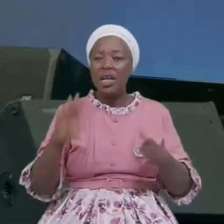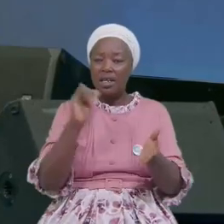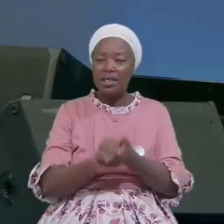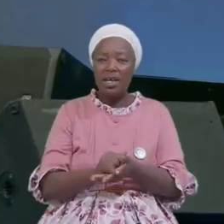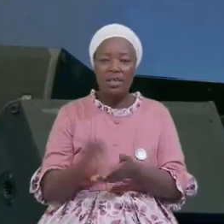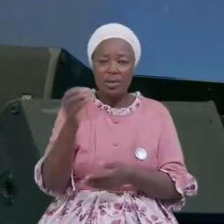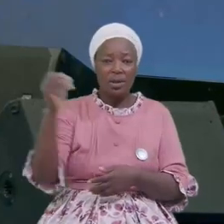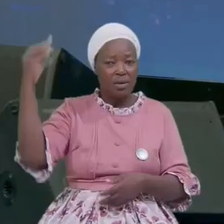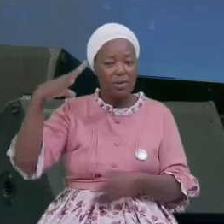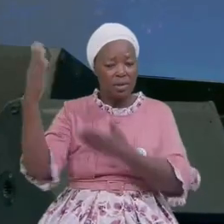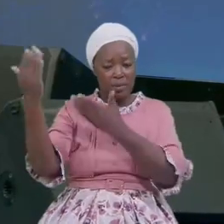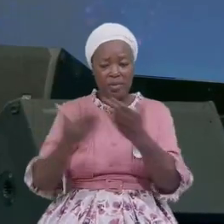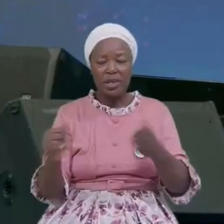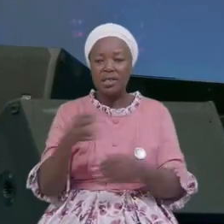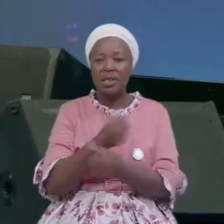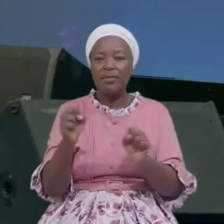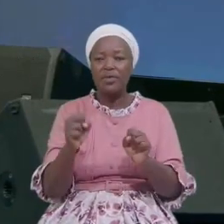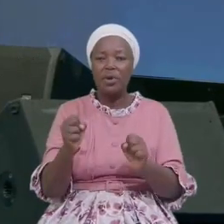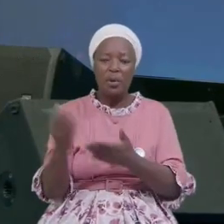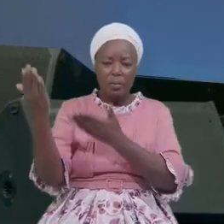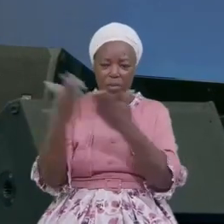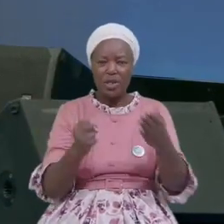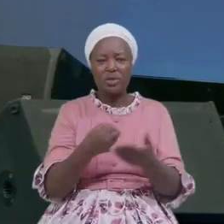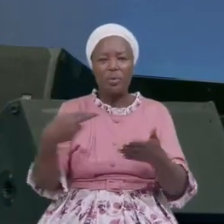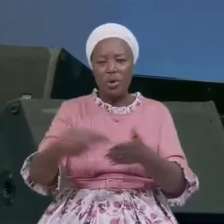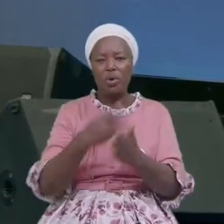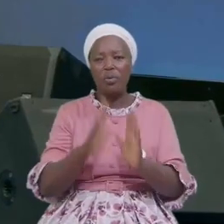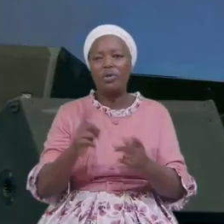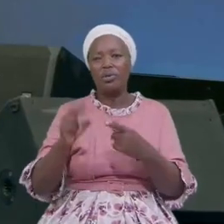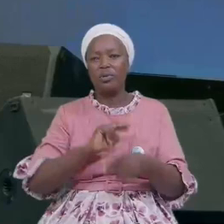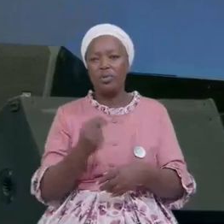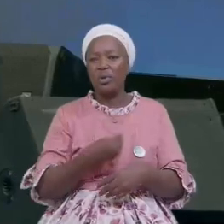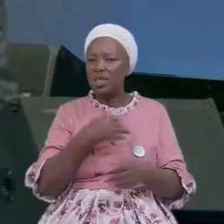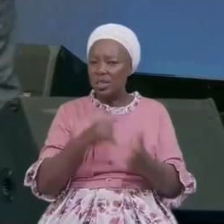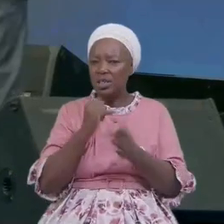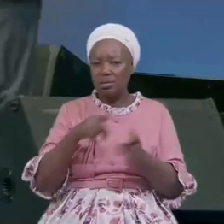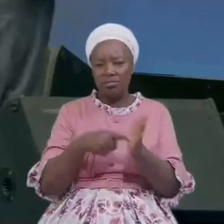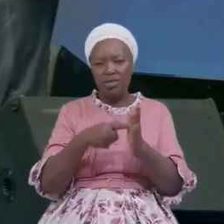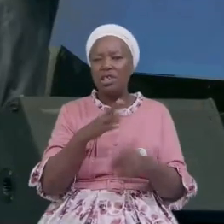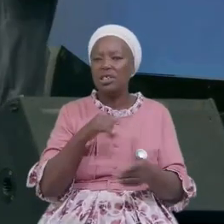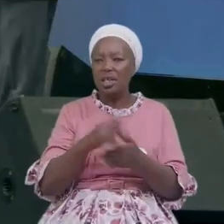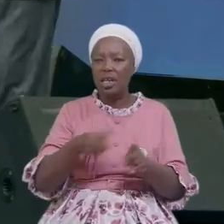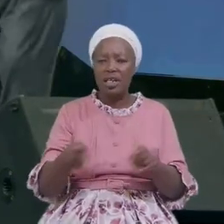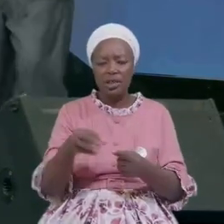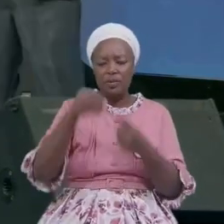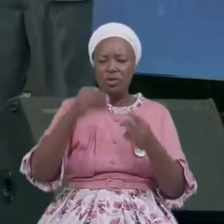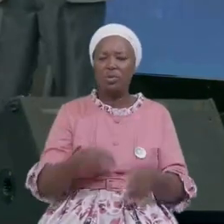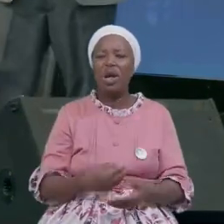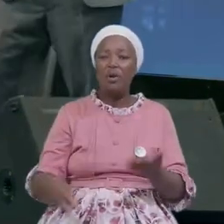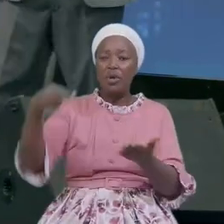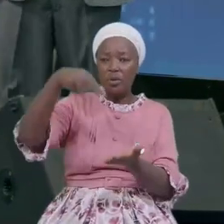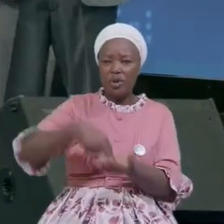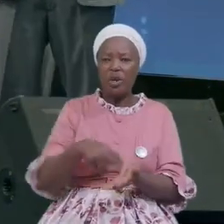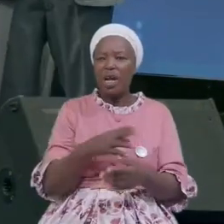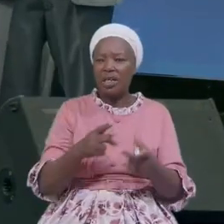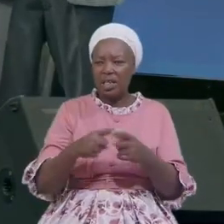grâce qui apporte le salut, apporte le renouvellement. C'est comme une résurrection spirituelle.